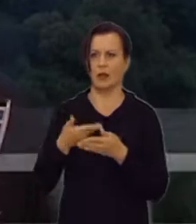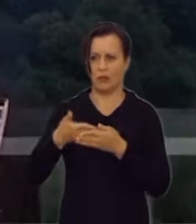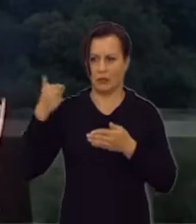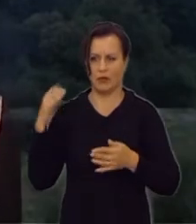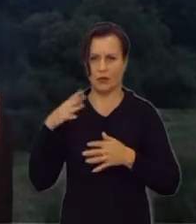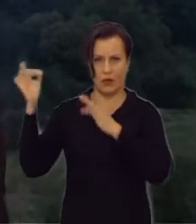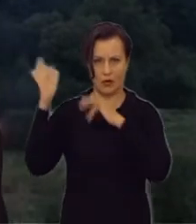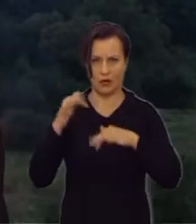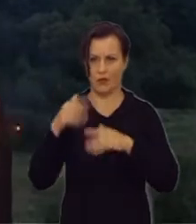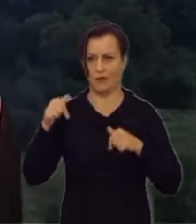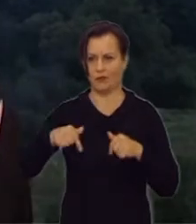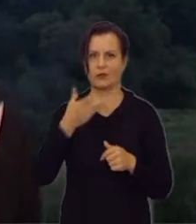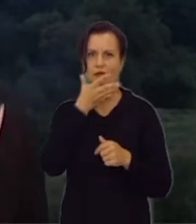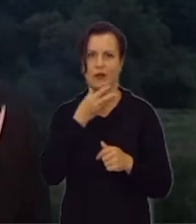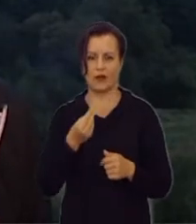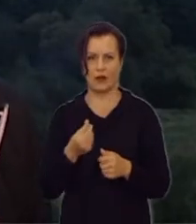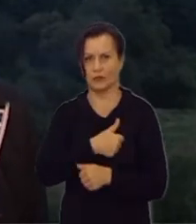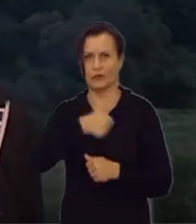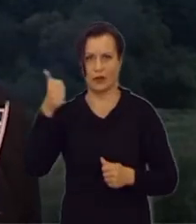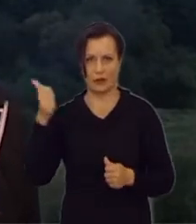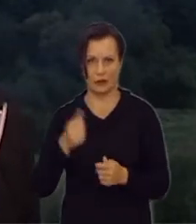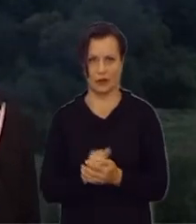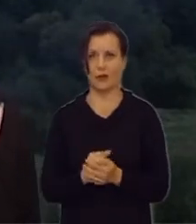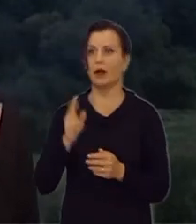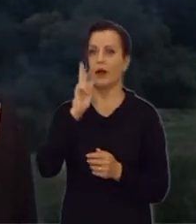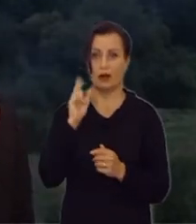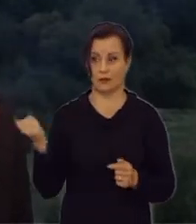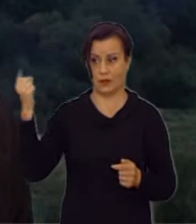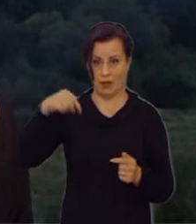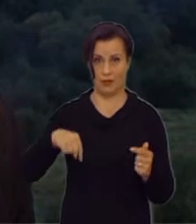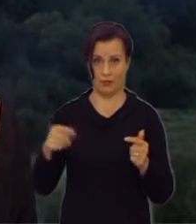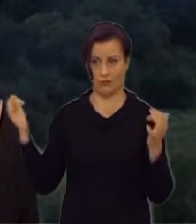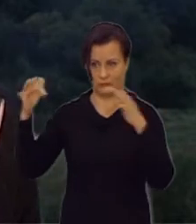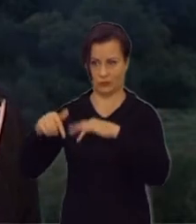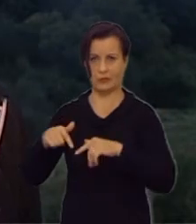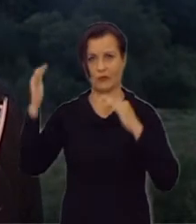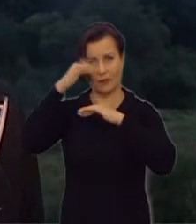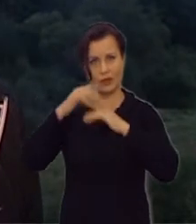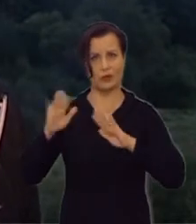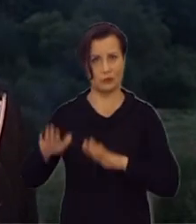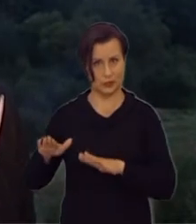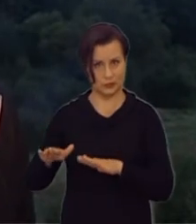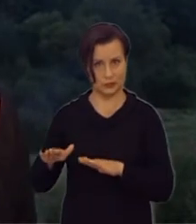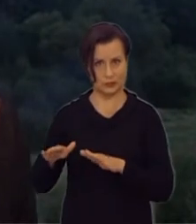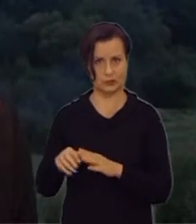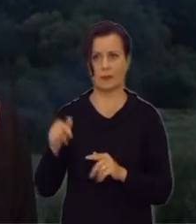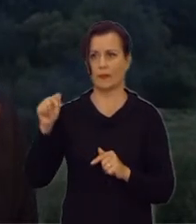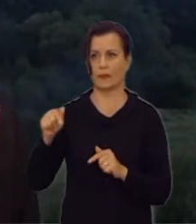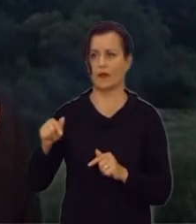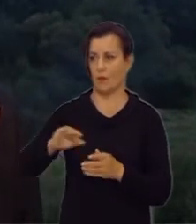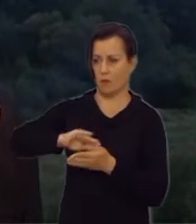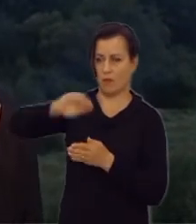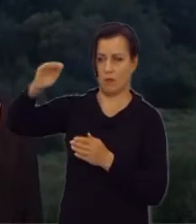čia gražu, taip čia gera. Aš manau, tie, kurie čia atvažiuos, praleis šį vakarą ant šito